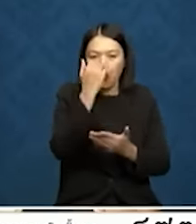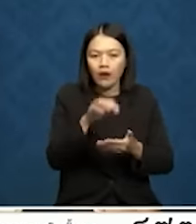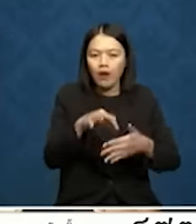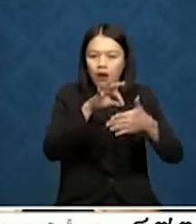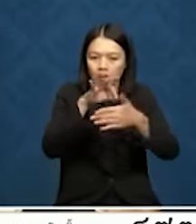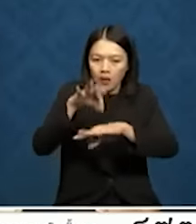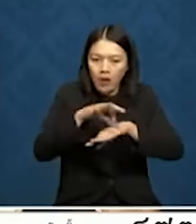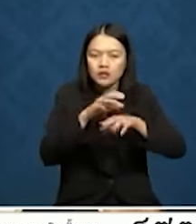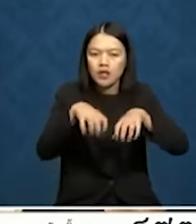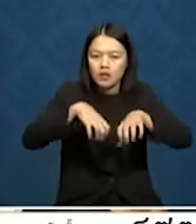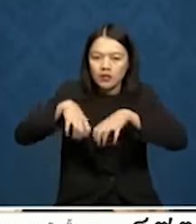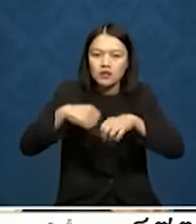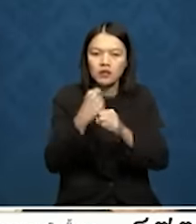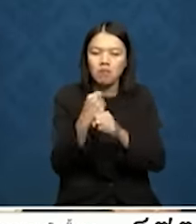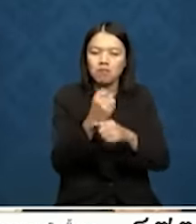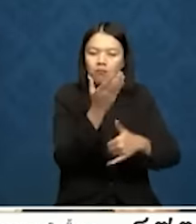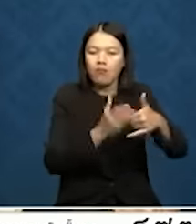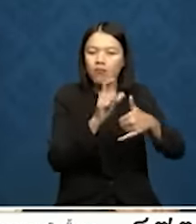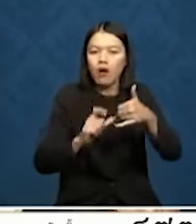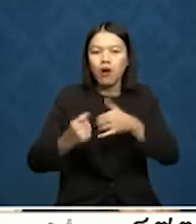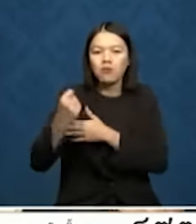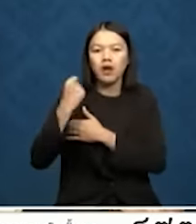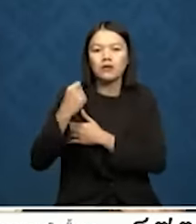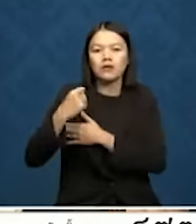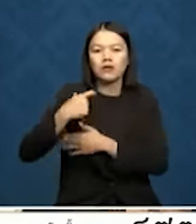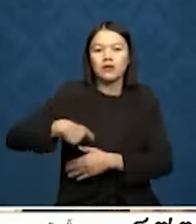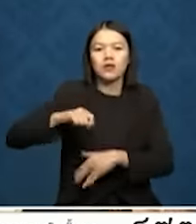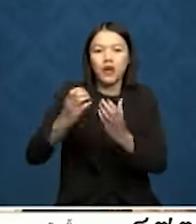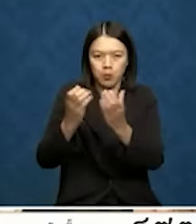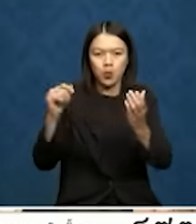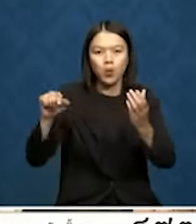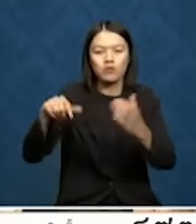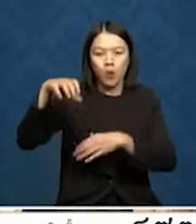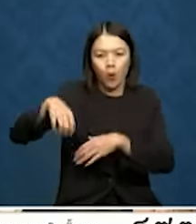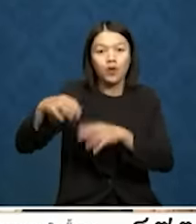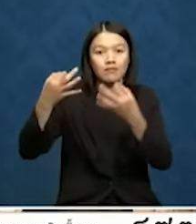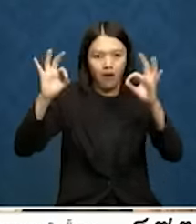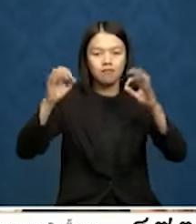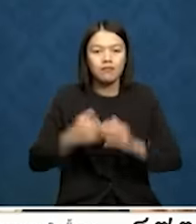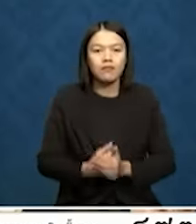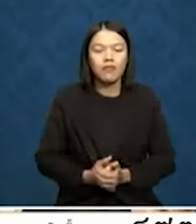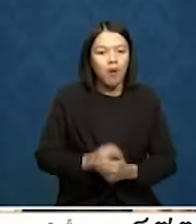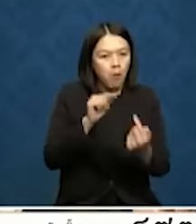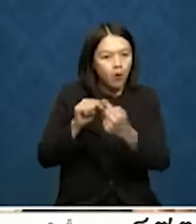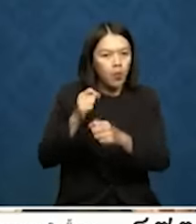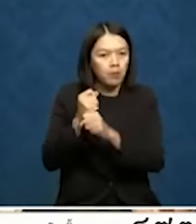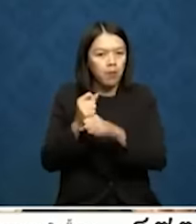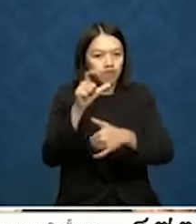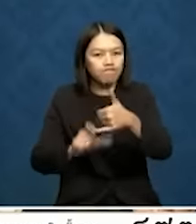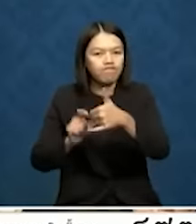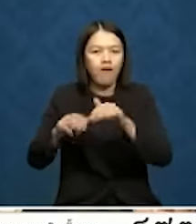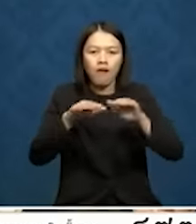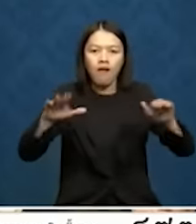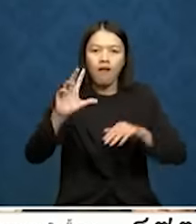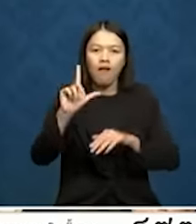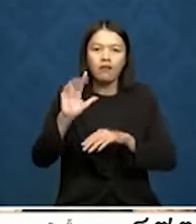ตำแหน่งแห่งที่และอำนาจหน้าที่ของศาลรัฐธรรมนูญรวมไปถึงองค์กรอิสระให้มีความเหมาะสมเป็นไปตามหลักสาก